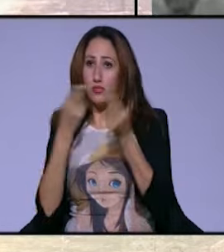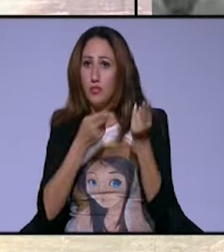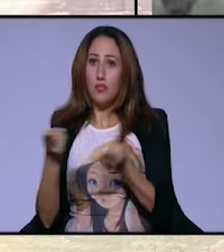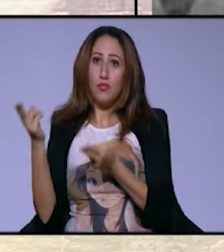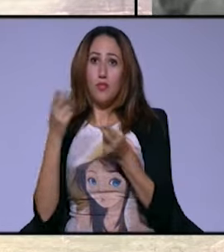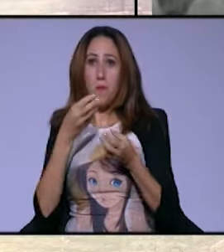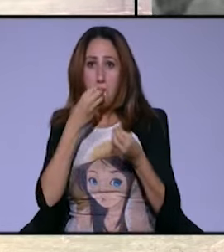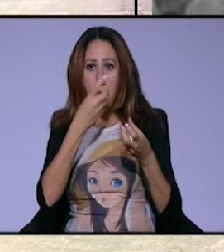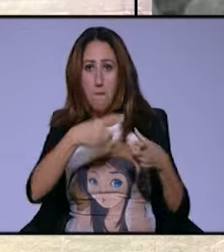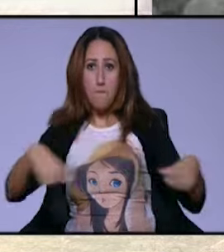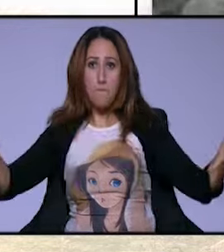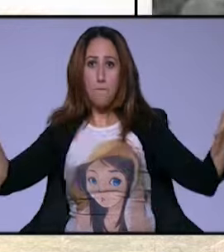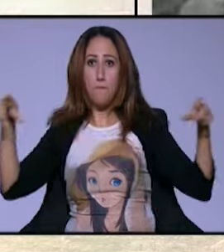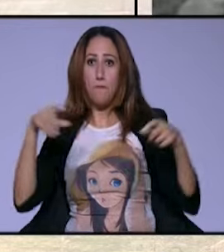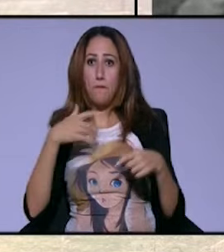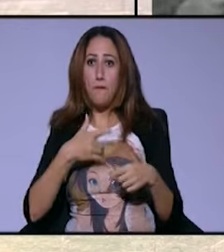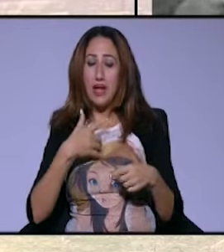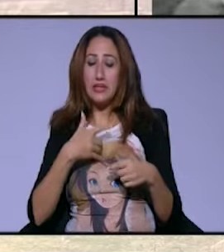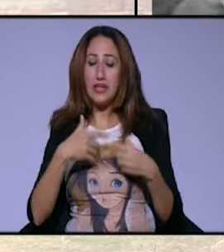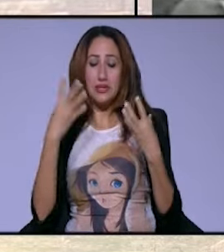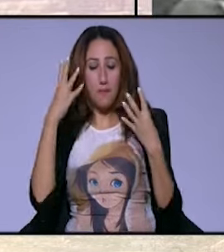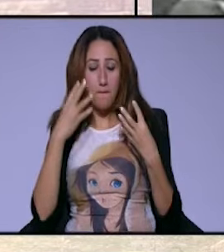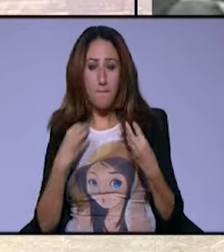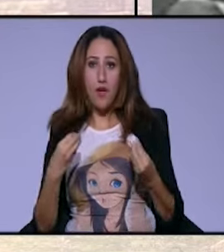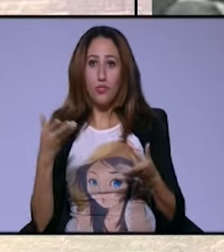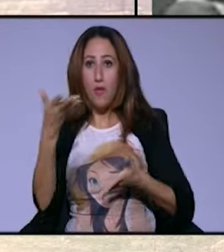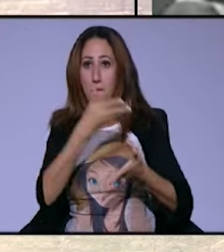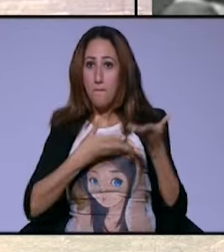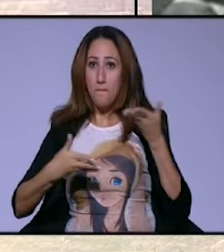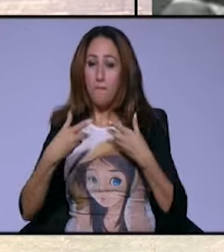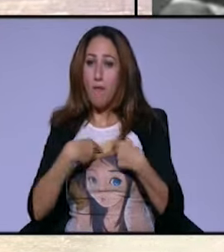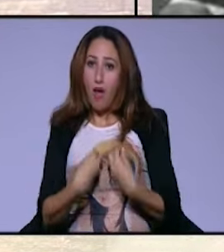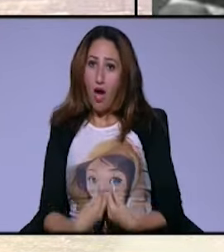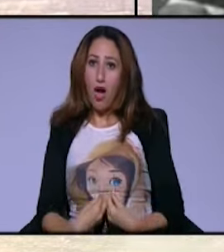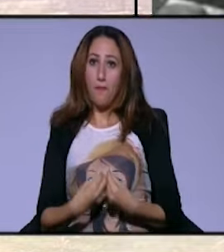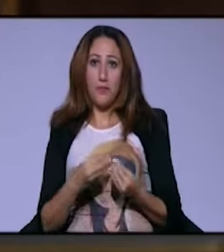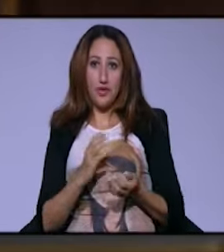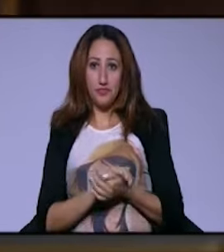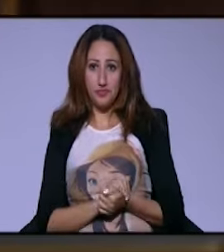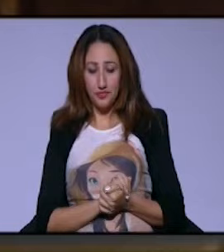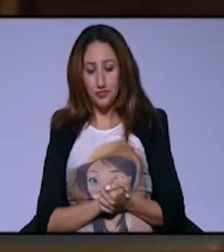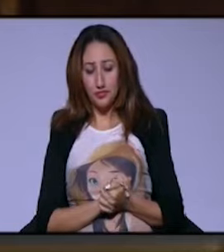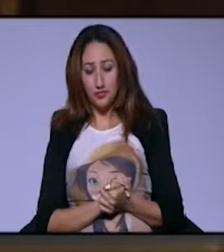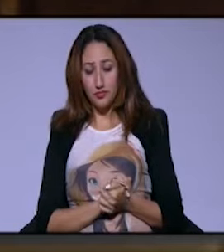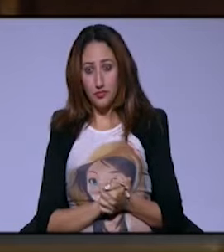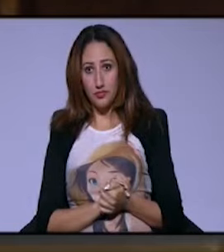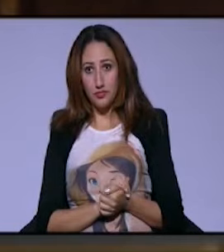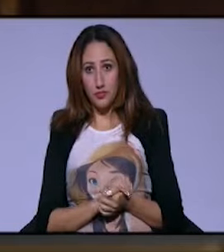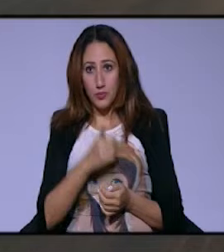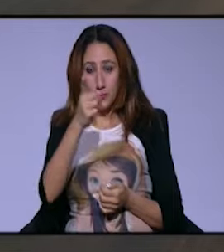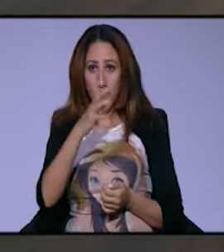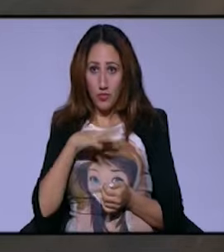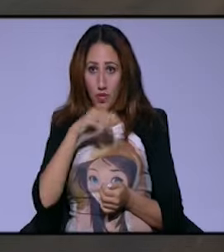محبة وفي إحساس حلو، وشفت إزاي التآلف والتراحم والمحبة والاحترام والتوقير لبعضهم. هل اتعرض عليك تسجلي القرآن